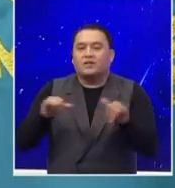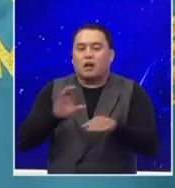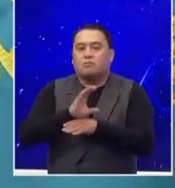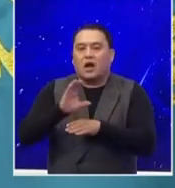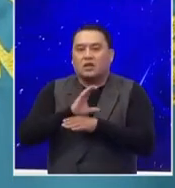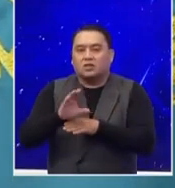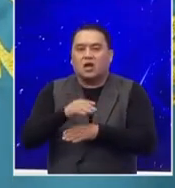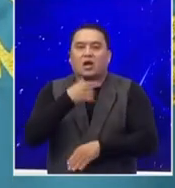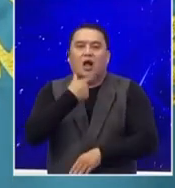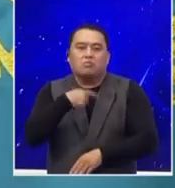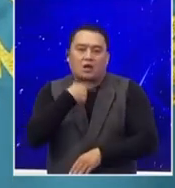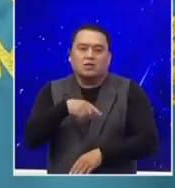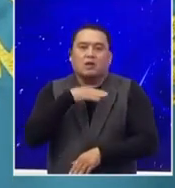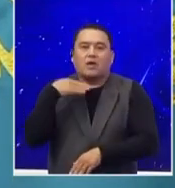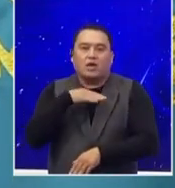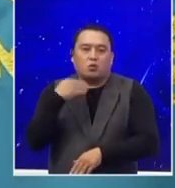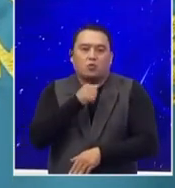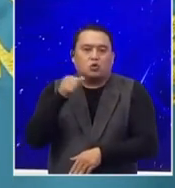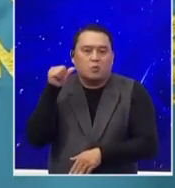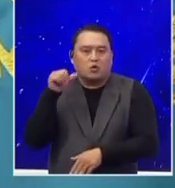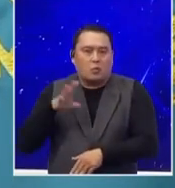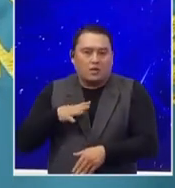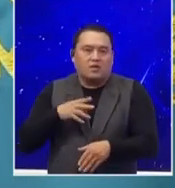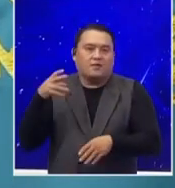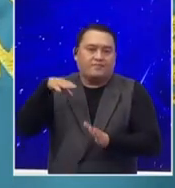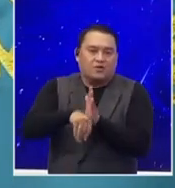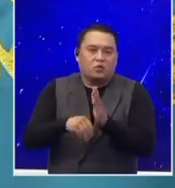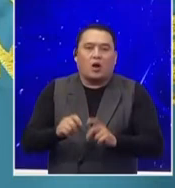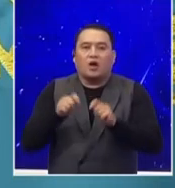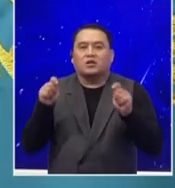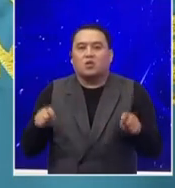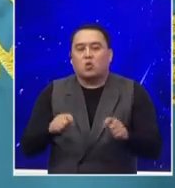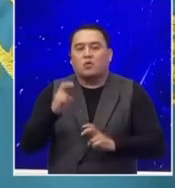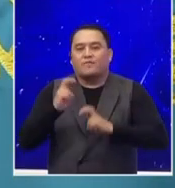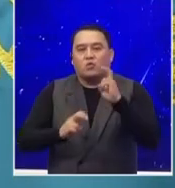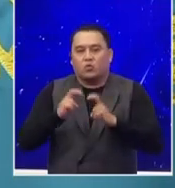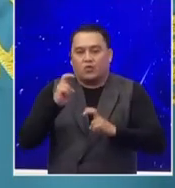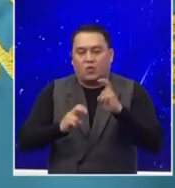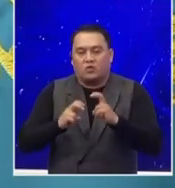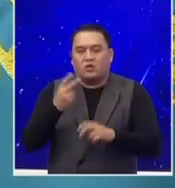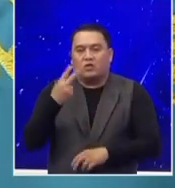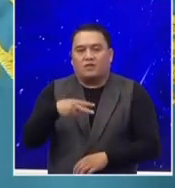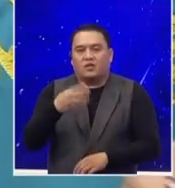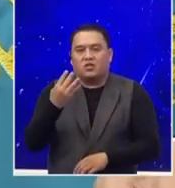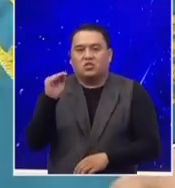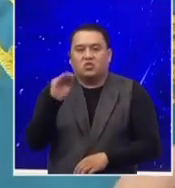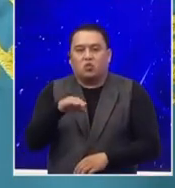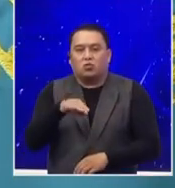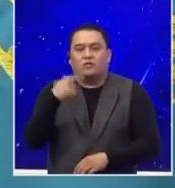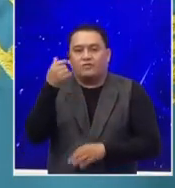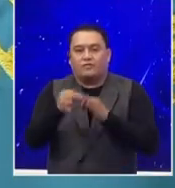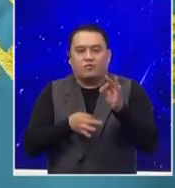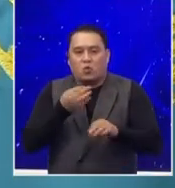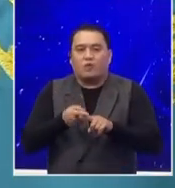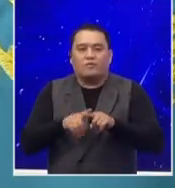производства мясной и колбасной продукции в прошлом году были введены два мясокомбината «Империя Фуд» и «КНД» общей мощностью 24 тысячи тонн. Ведется